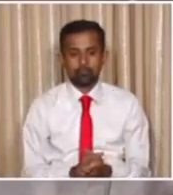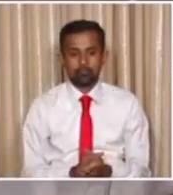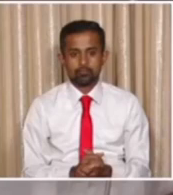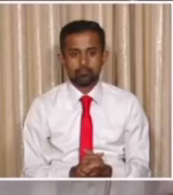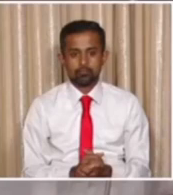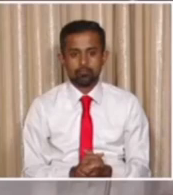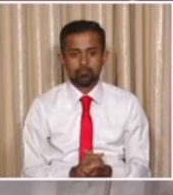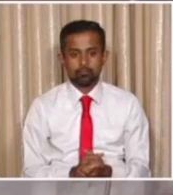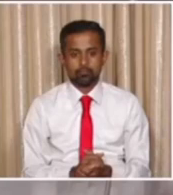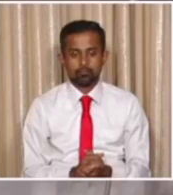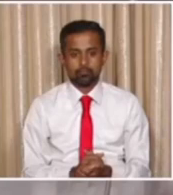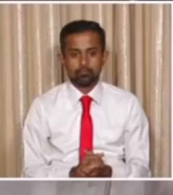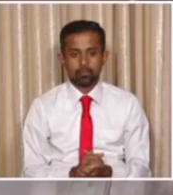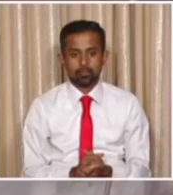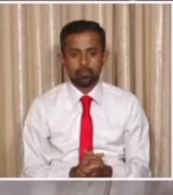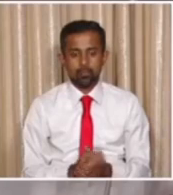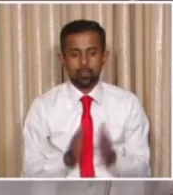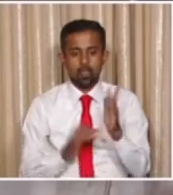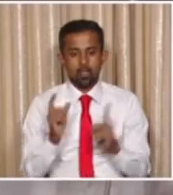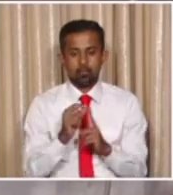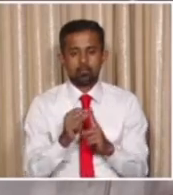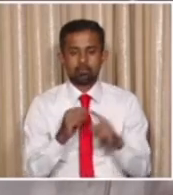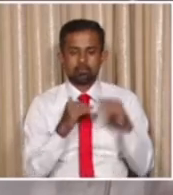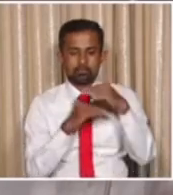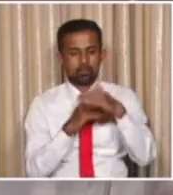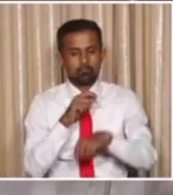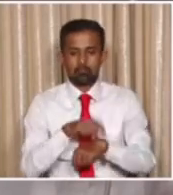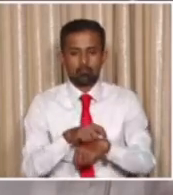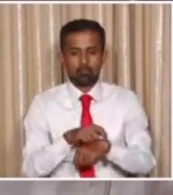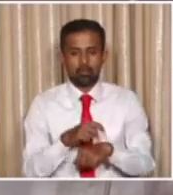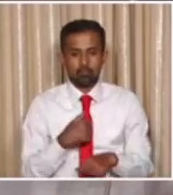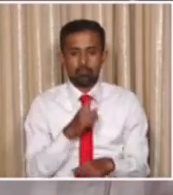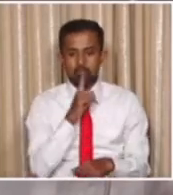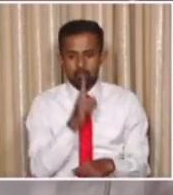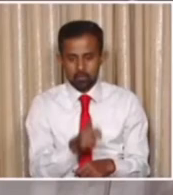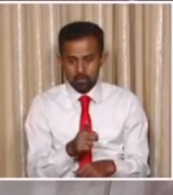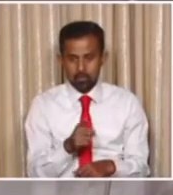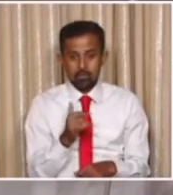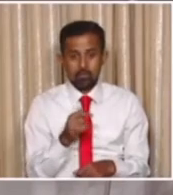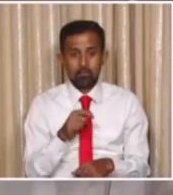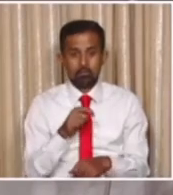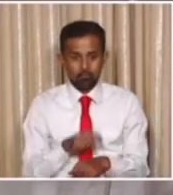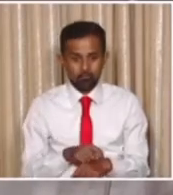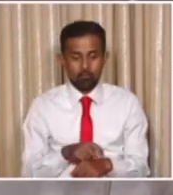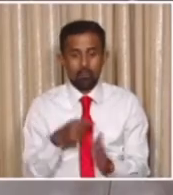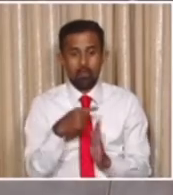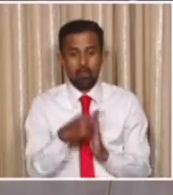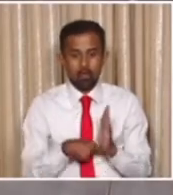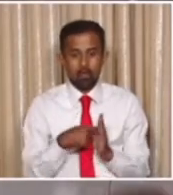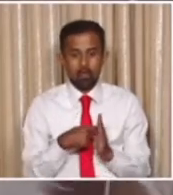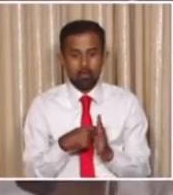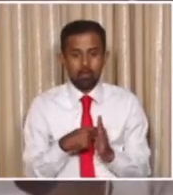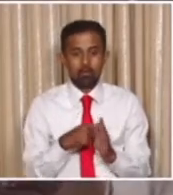ඒක බොහොම ඉතාම ඒක ඇමතුමා බොහොම සීමිත වෙලාවක්. මම කියන්නේ යම් කිසි වෙලාවක මේ රටේ